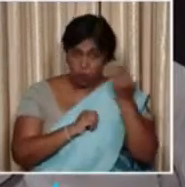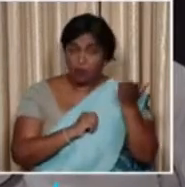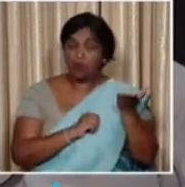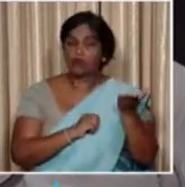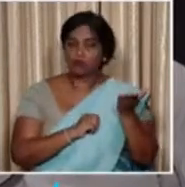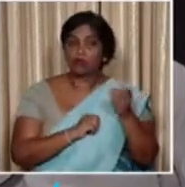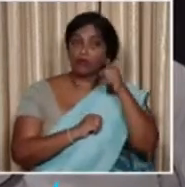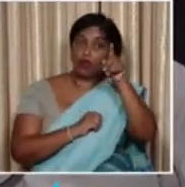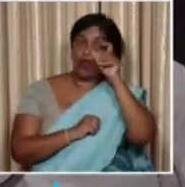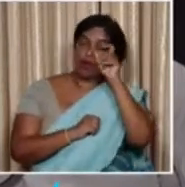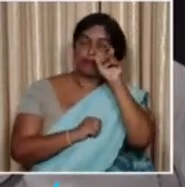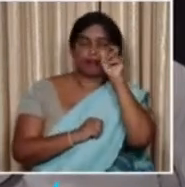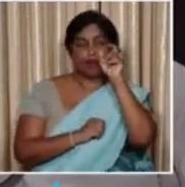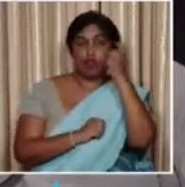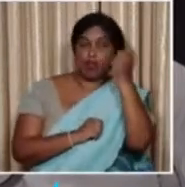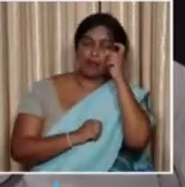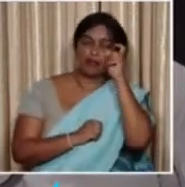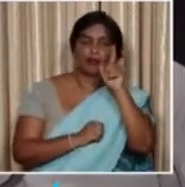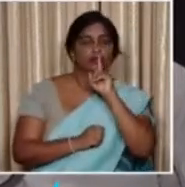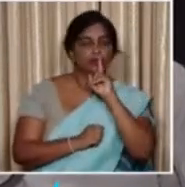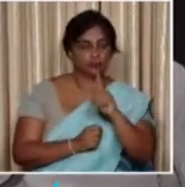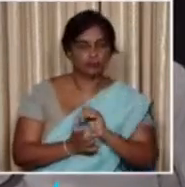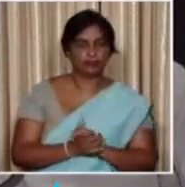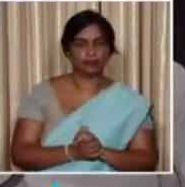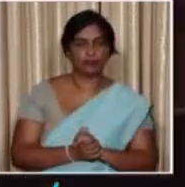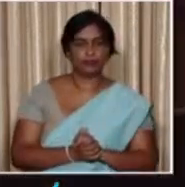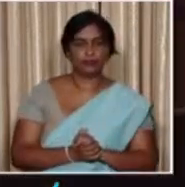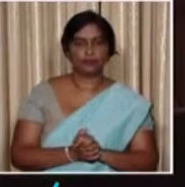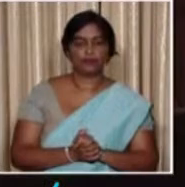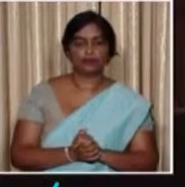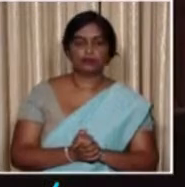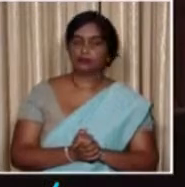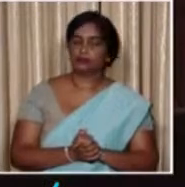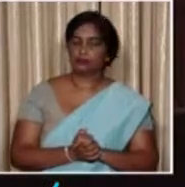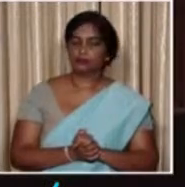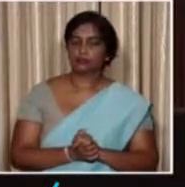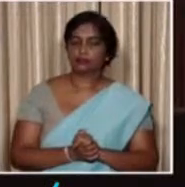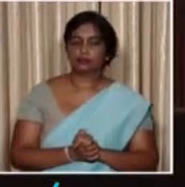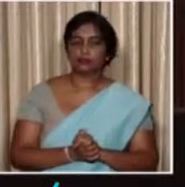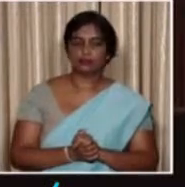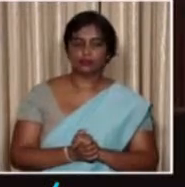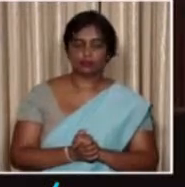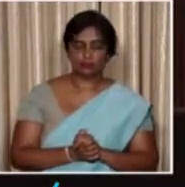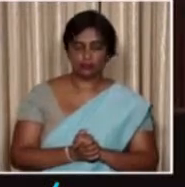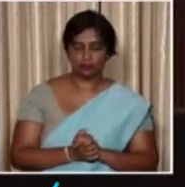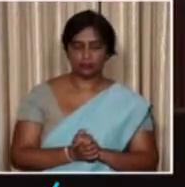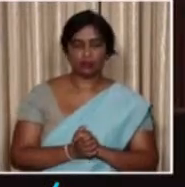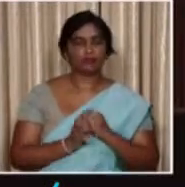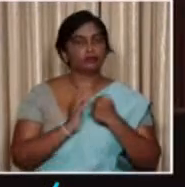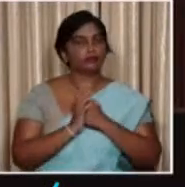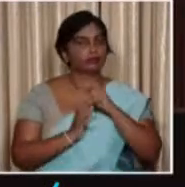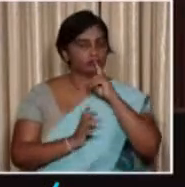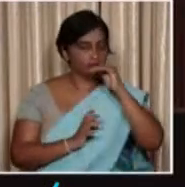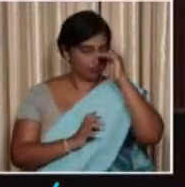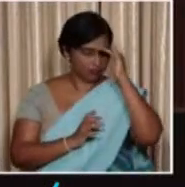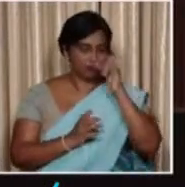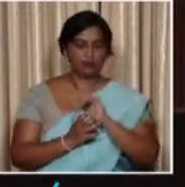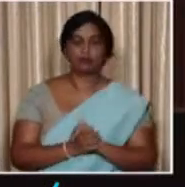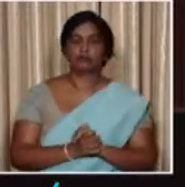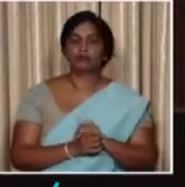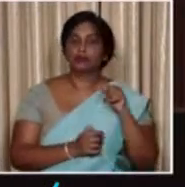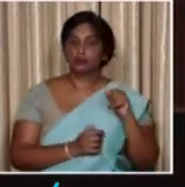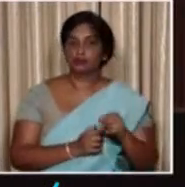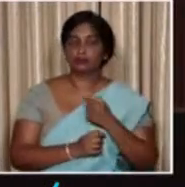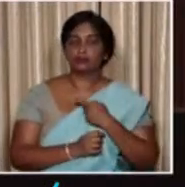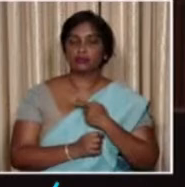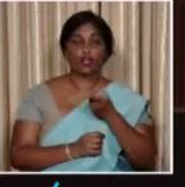එක පිළිබඳව ඔබතුමා හොයලා බලන්න කියලා මම තාම ආදරේ කිලා සිටිනවා. චමින්දීජේ ශ්‍රීමන්තු. අර කතානායකතුමනි දැන් මේ